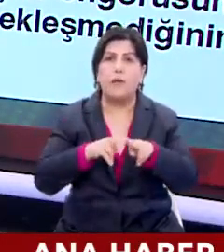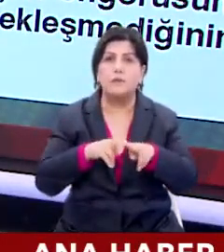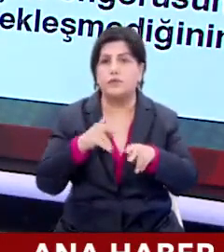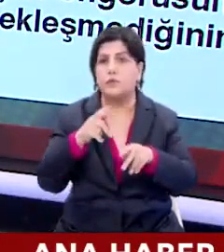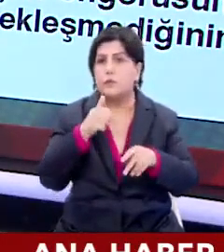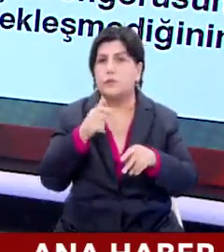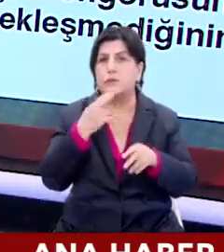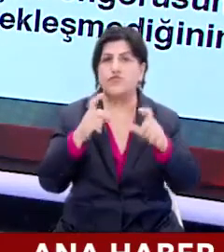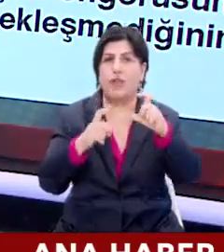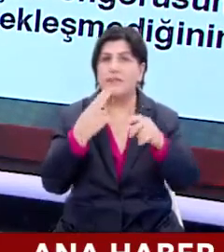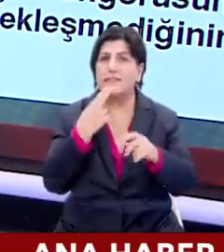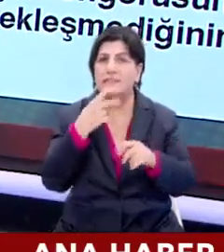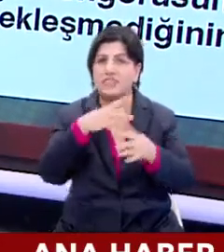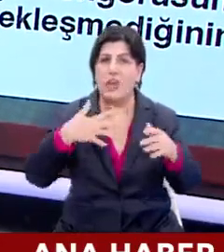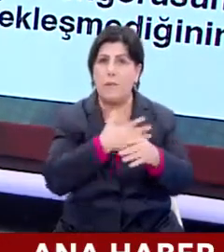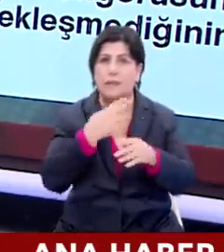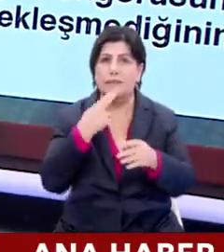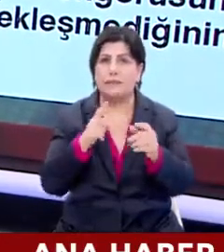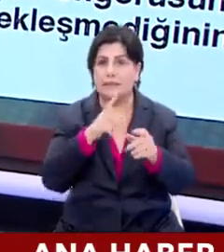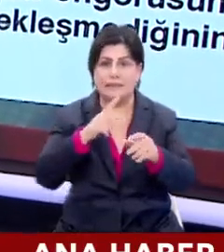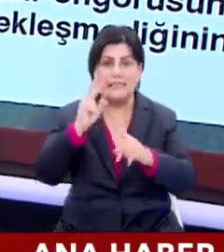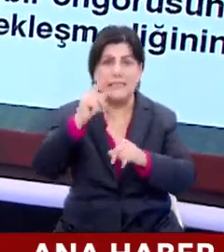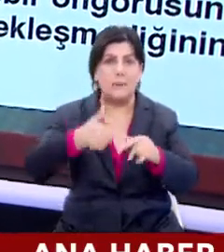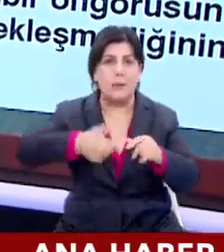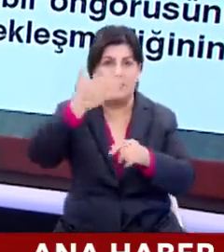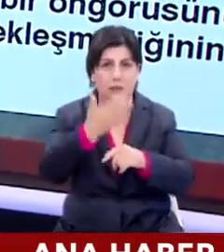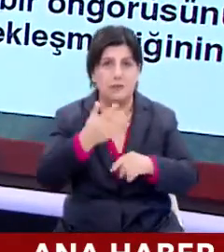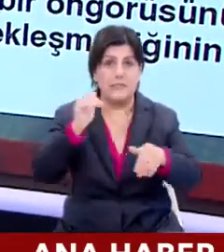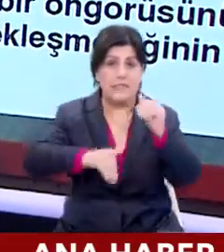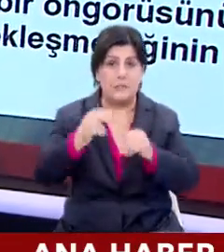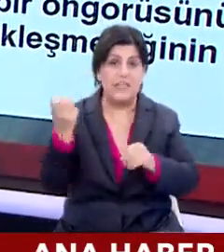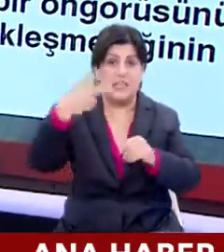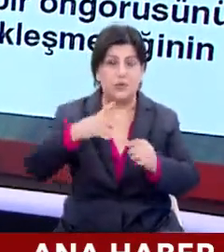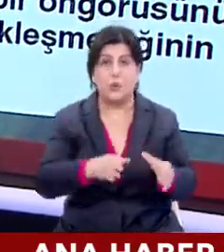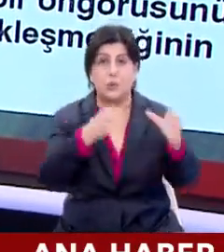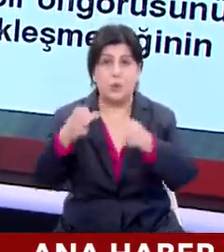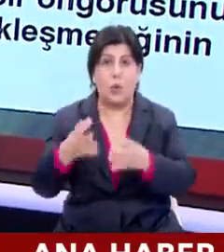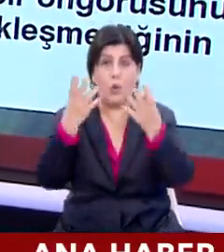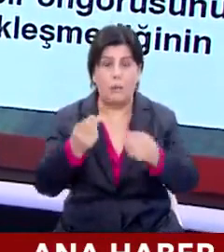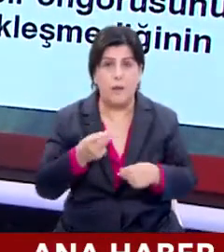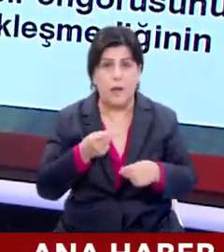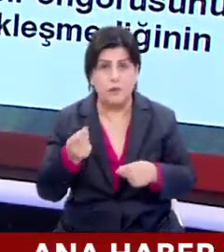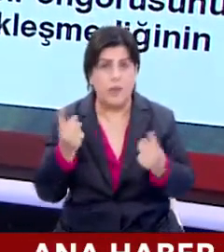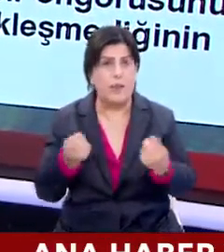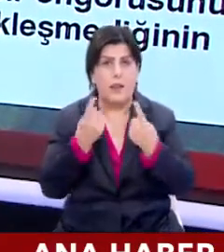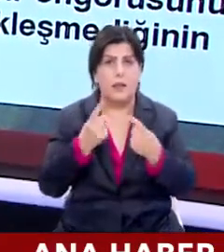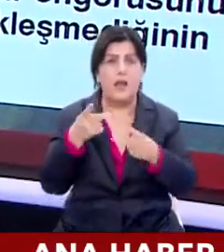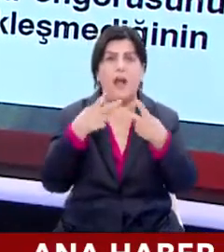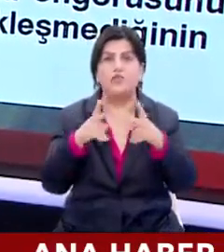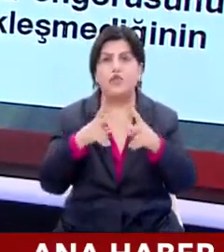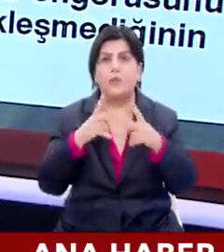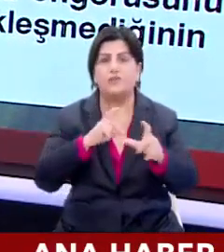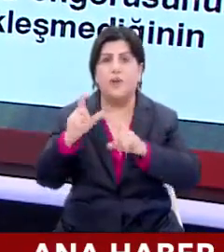diyor ki Canan kaptancıoğlu Muharrem İnce'nin seçim ikinci Tura kaldı kaçarı yok açıklamasına cevap veriyor